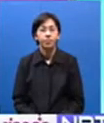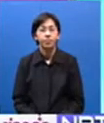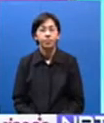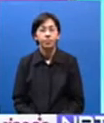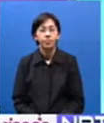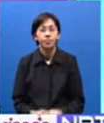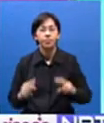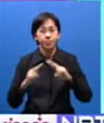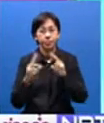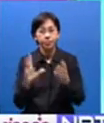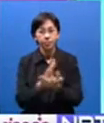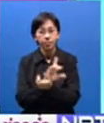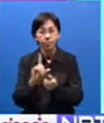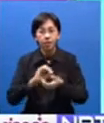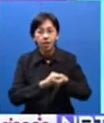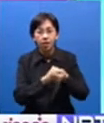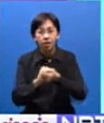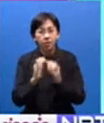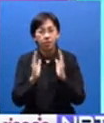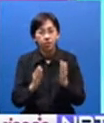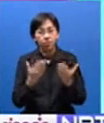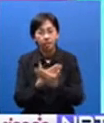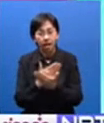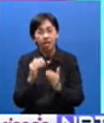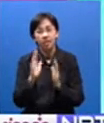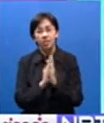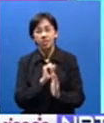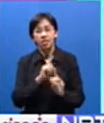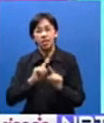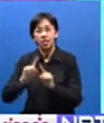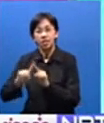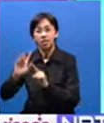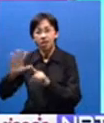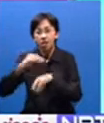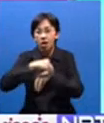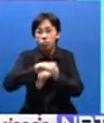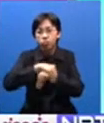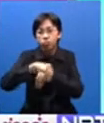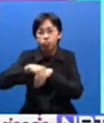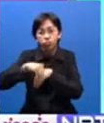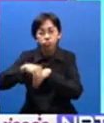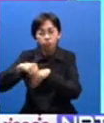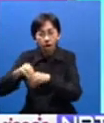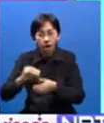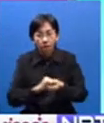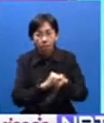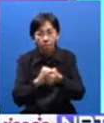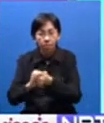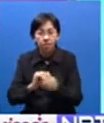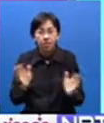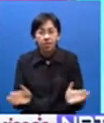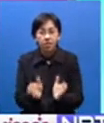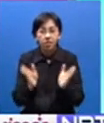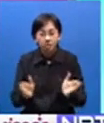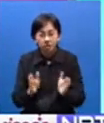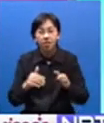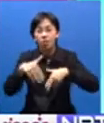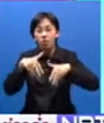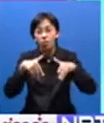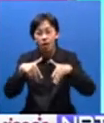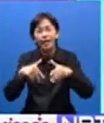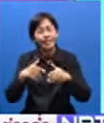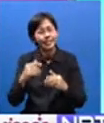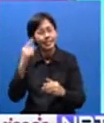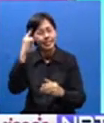กระทรวงวัฒนธรรมร่วมกับผู้แทน 5ศาสนาและเครือข่ายร่วมประกาศเจตนารมณ์ตามแนวทางสร้างค่านิยมหลัก 12ประการ